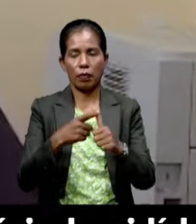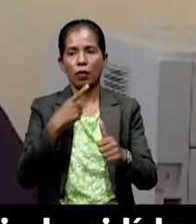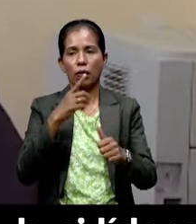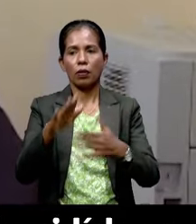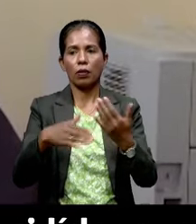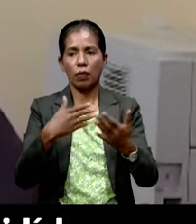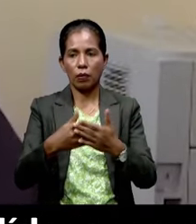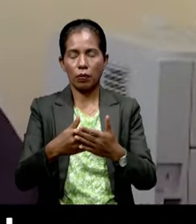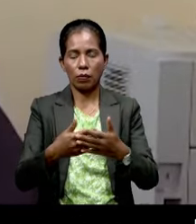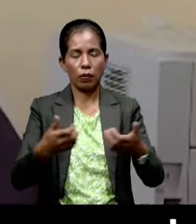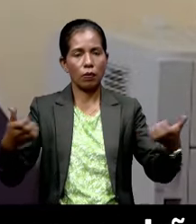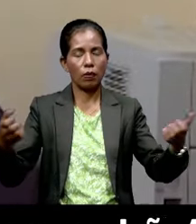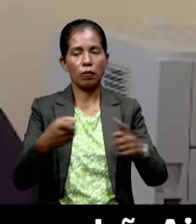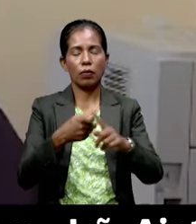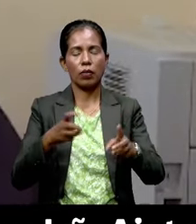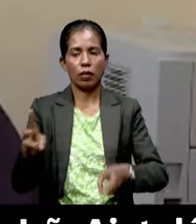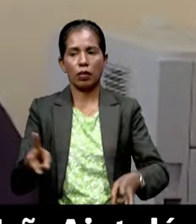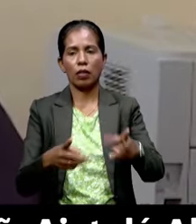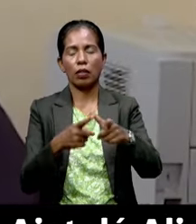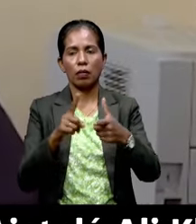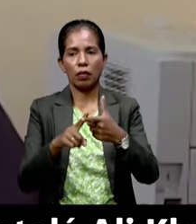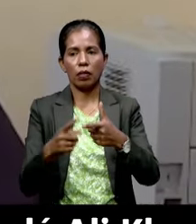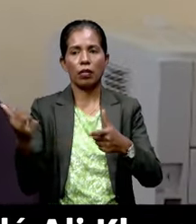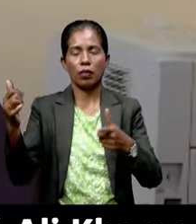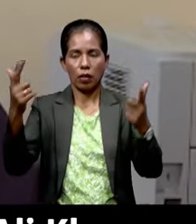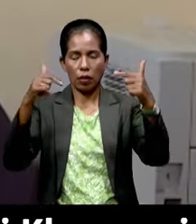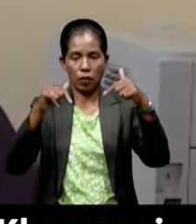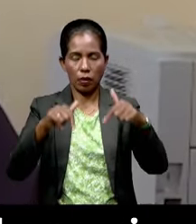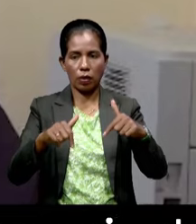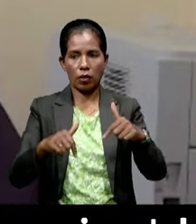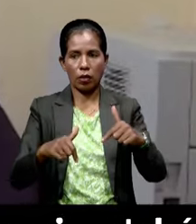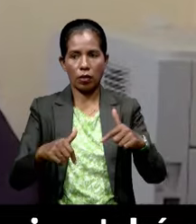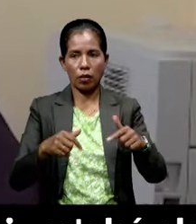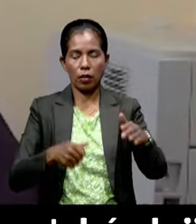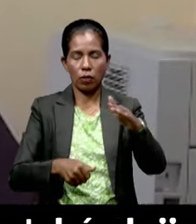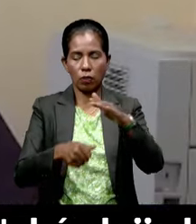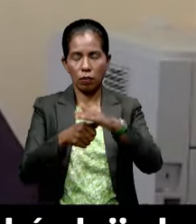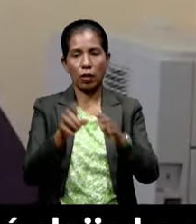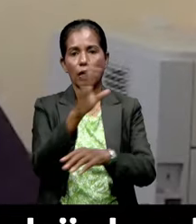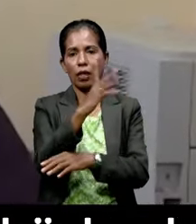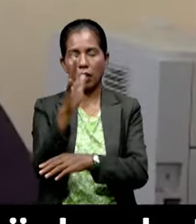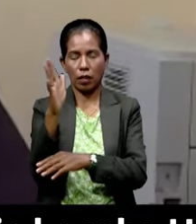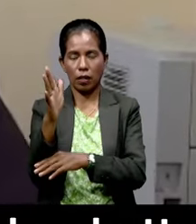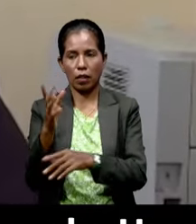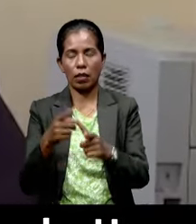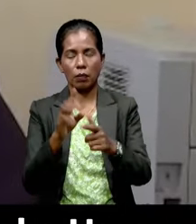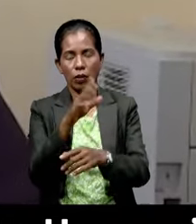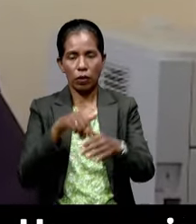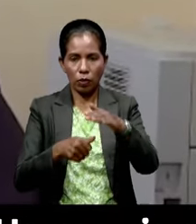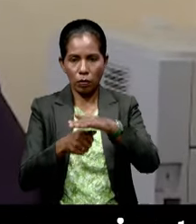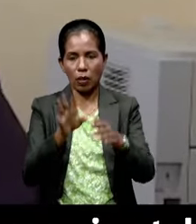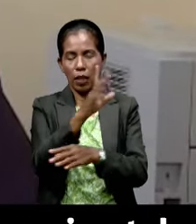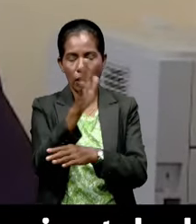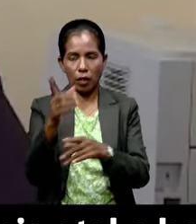tsai shoti strada. Mabe depois sira ses, sira uluk mai tia sira ses, sira suar faliha ilarang. Depois suar ilarang, ita